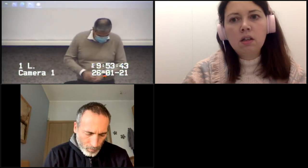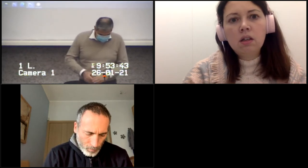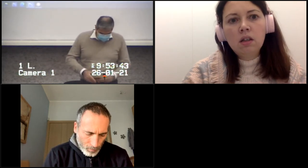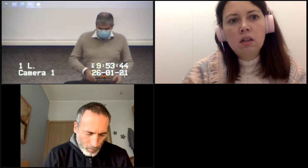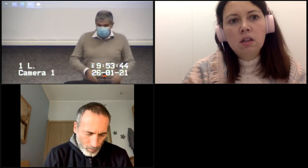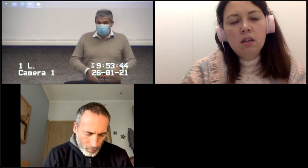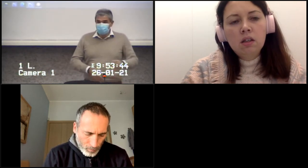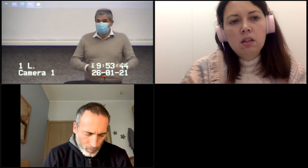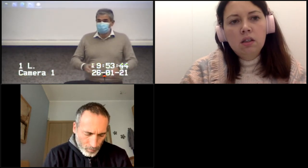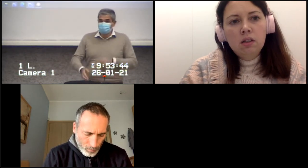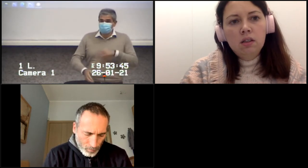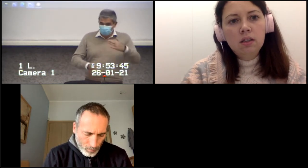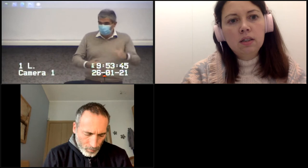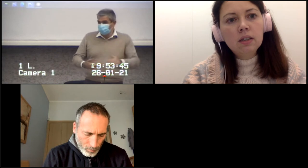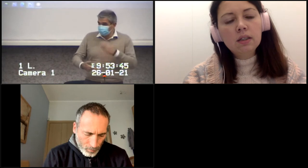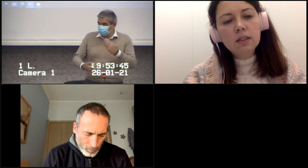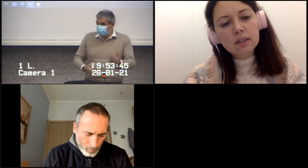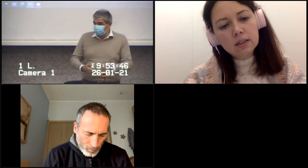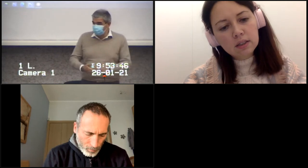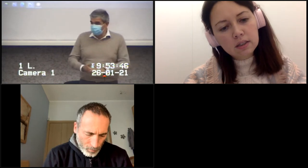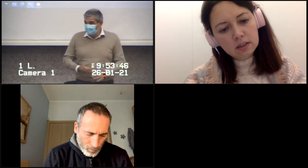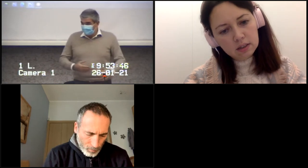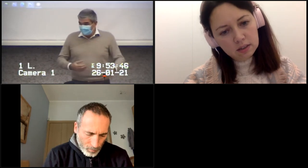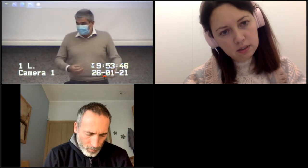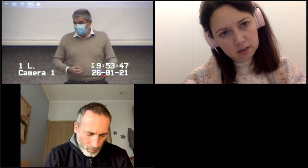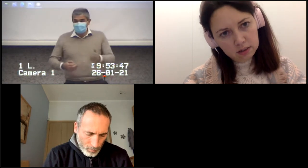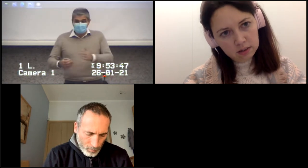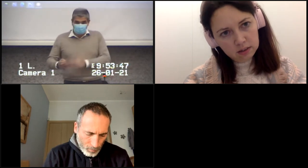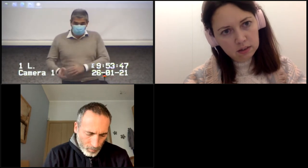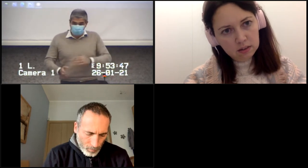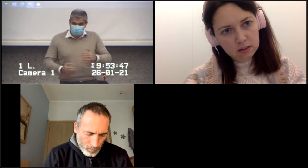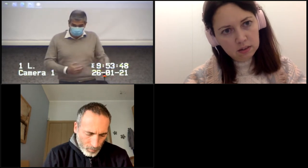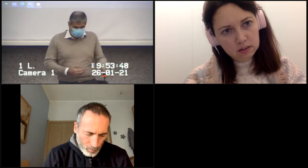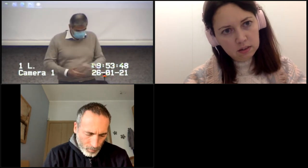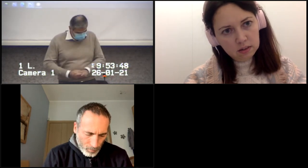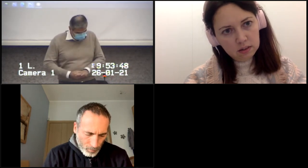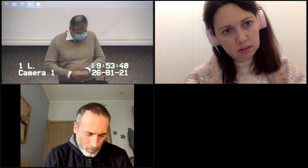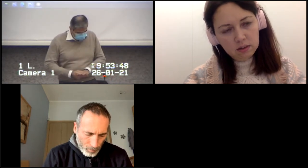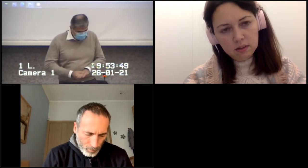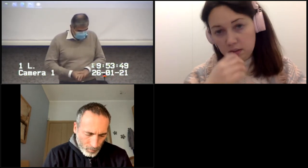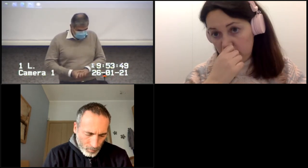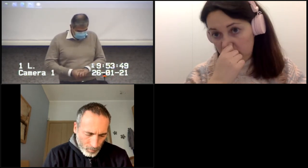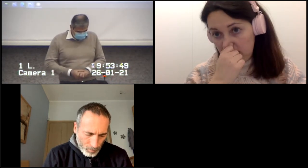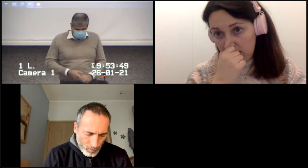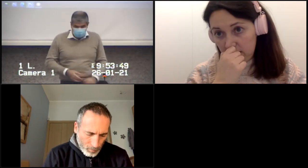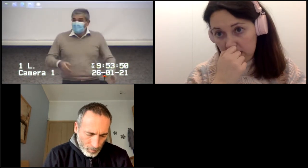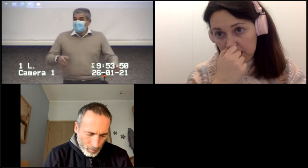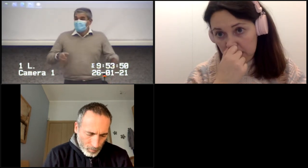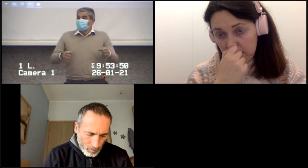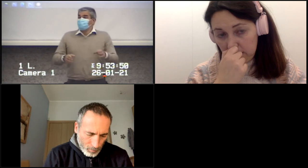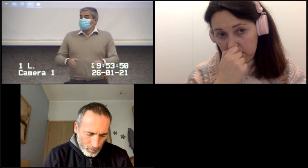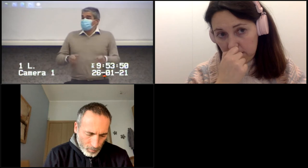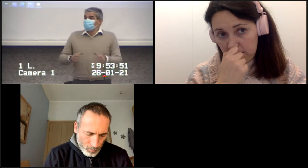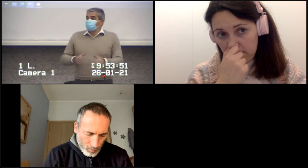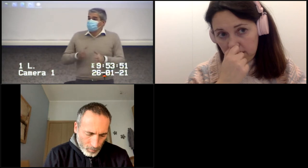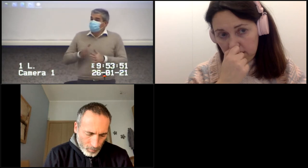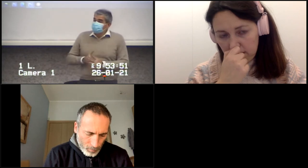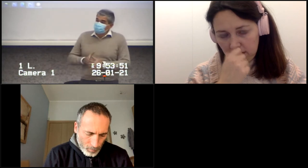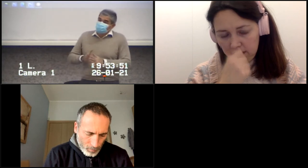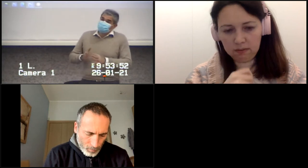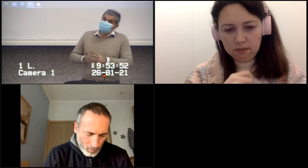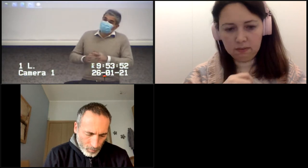dal fallimento e che ha già formulato un'istanza di aggiornamento del PI. Al tempo stesso noi